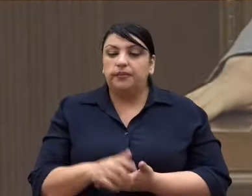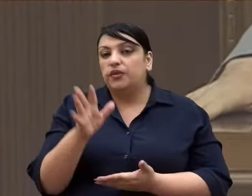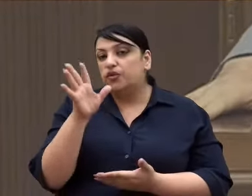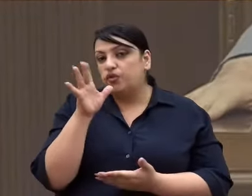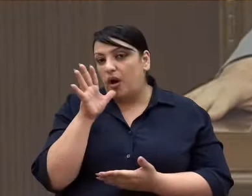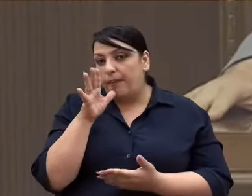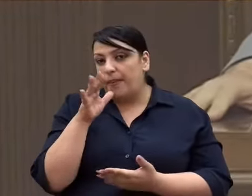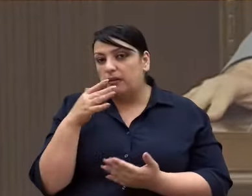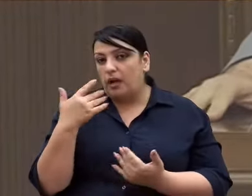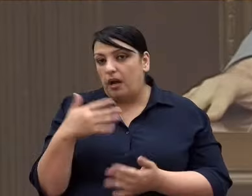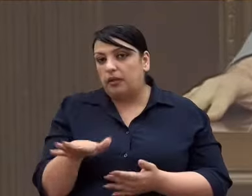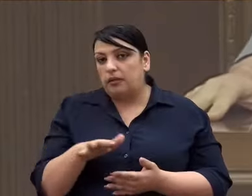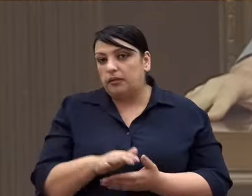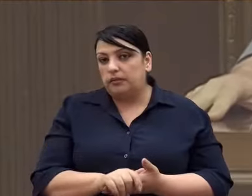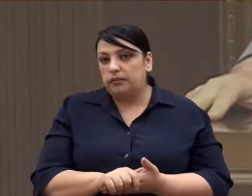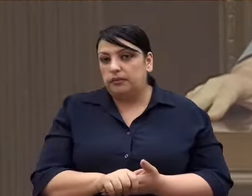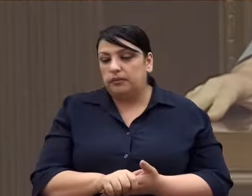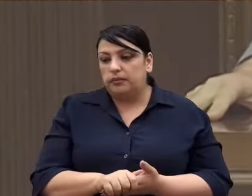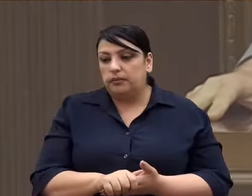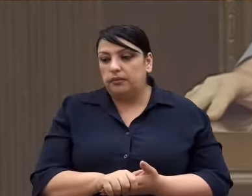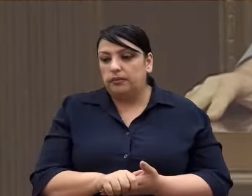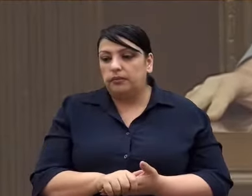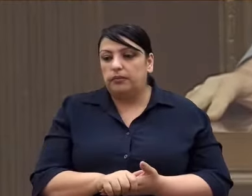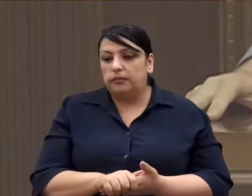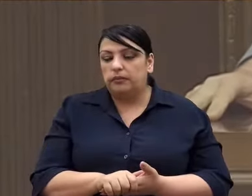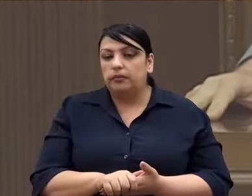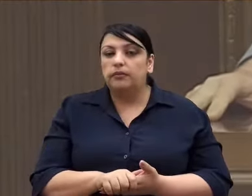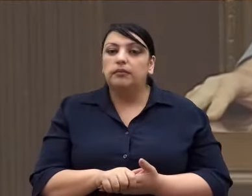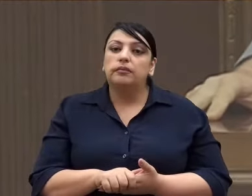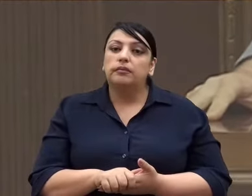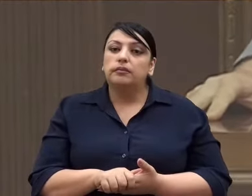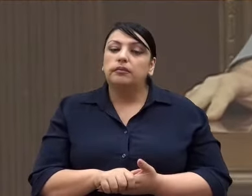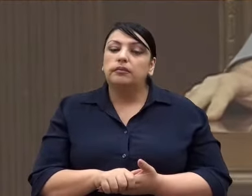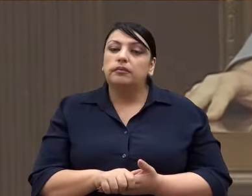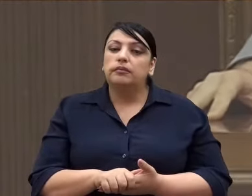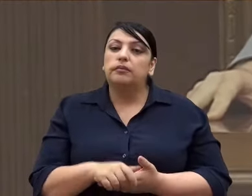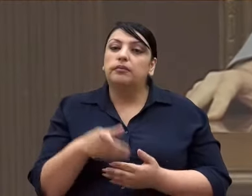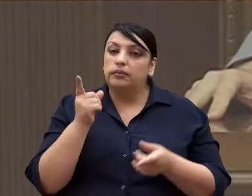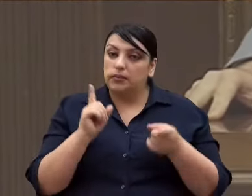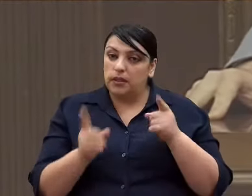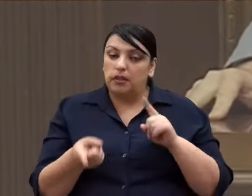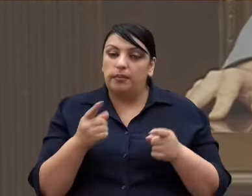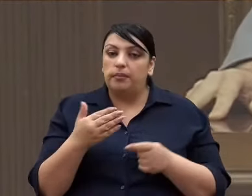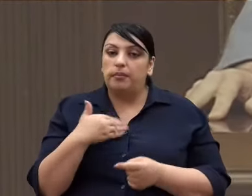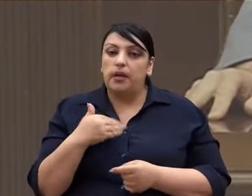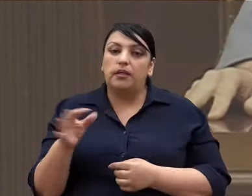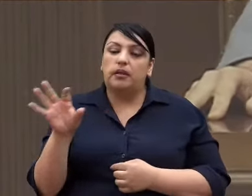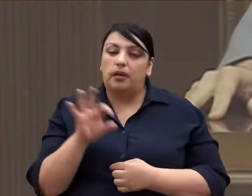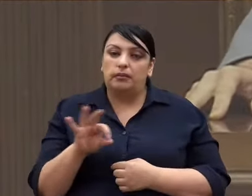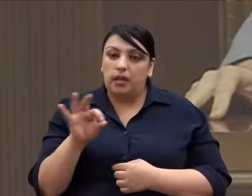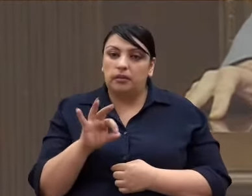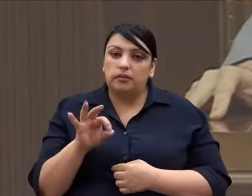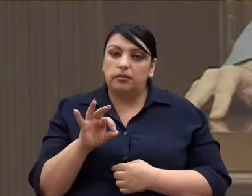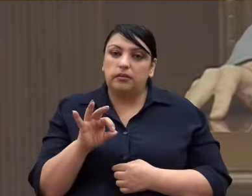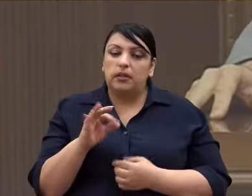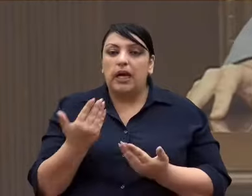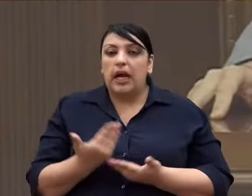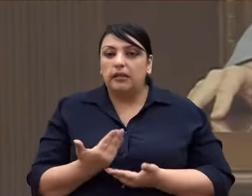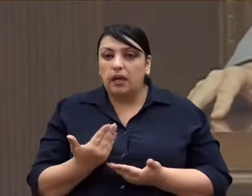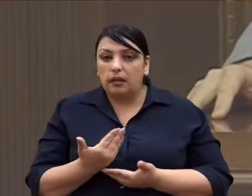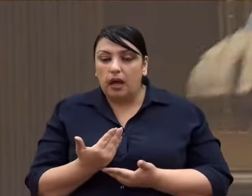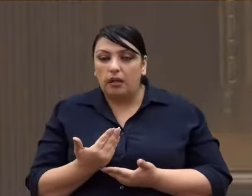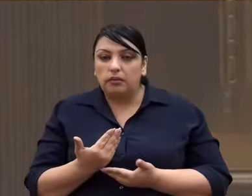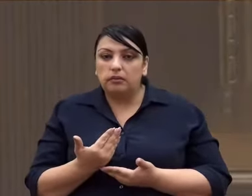Ժամանակն է վճռական գործողությունների, և սա իրապես մեզ համար կենսական,